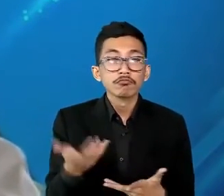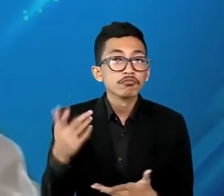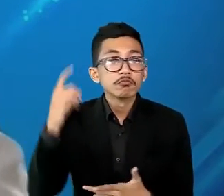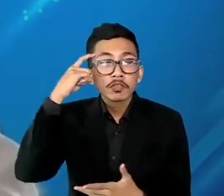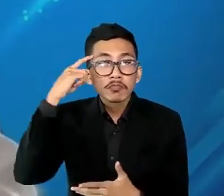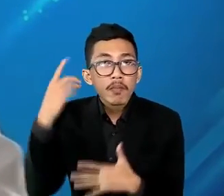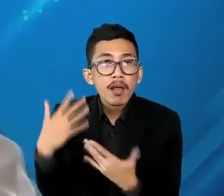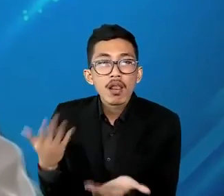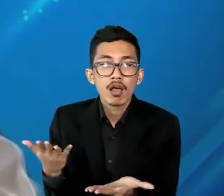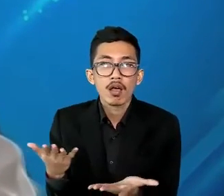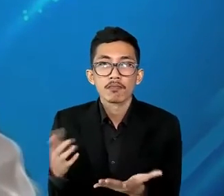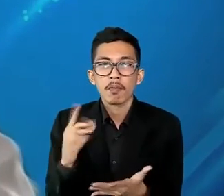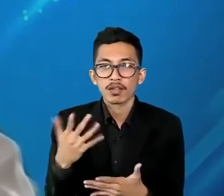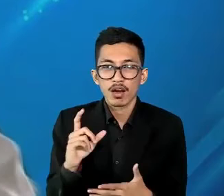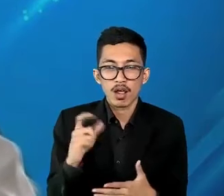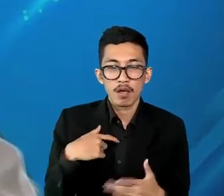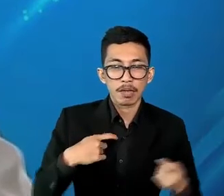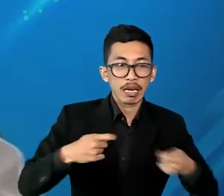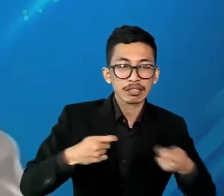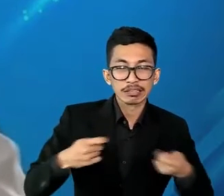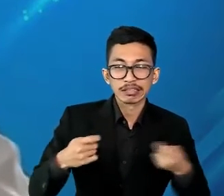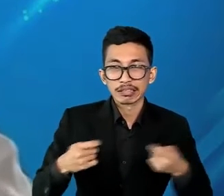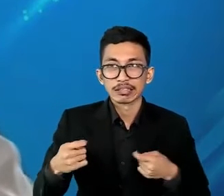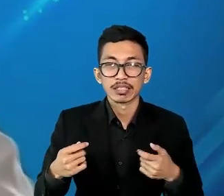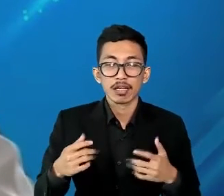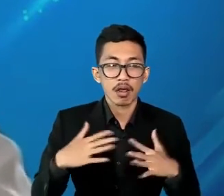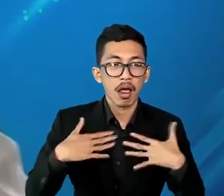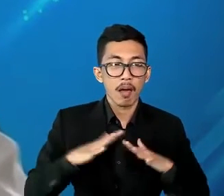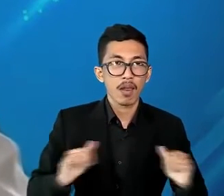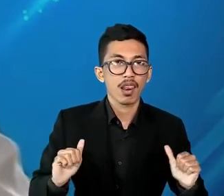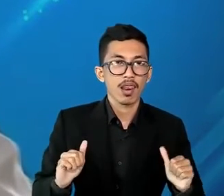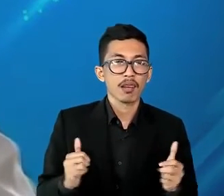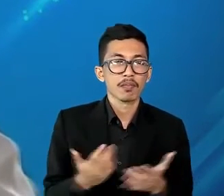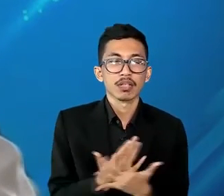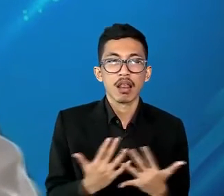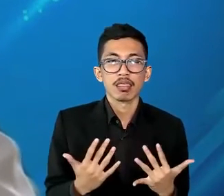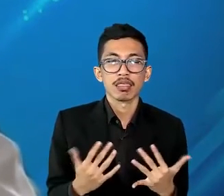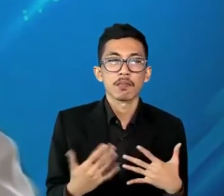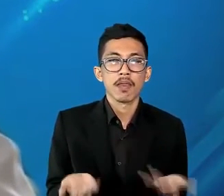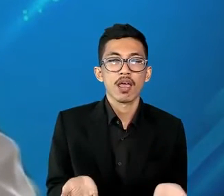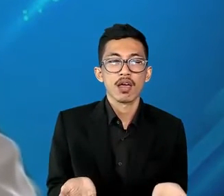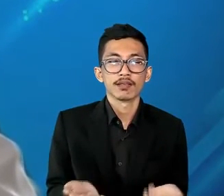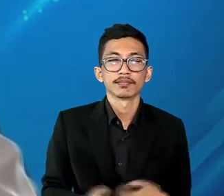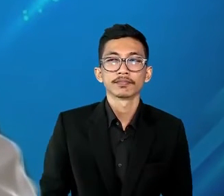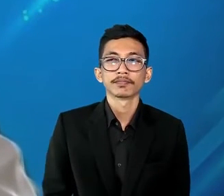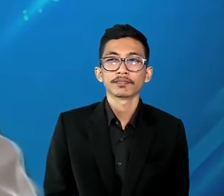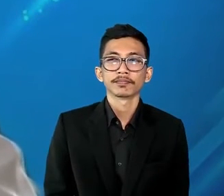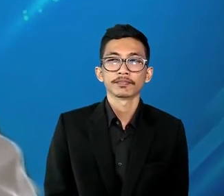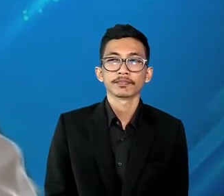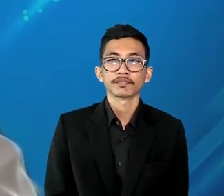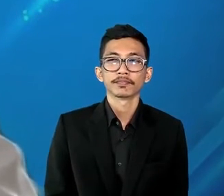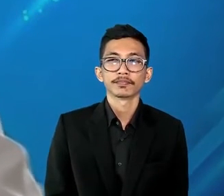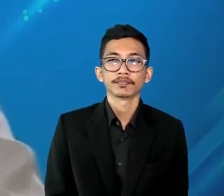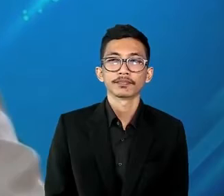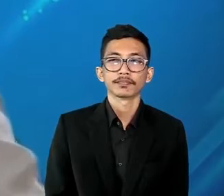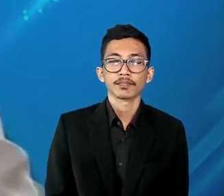bagaimana ya saya bisa mengendalikan supaya daerah saya itu betul-betul aman untuk masyarakat saya, sementara kan kita tahu di daerah kita